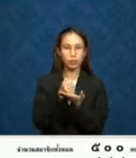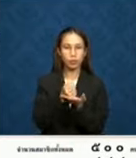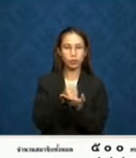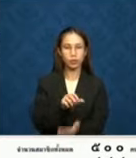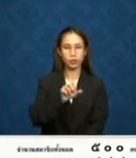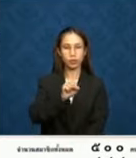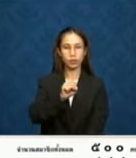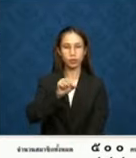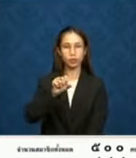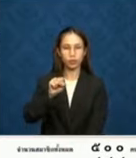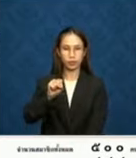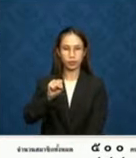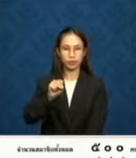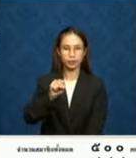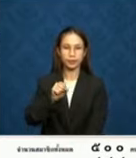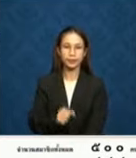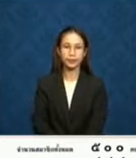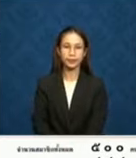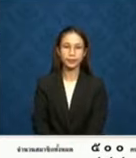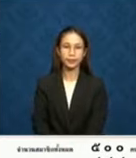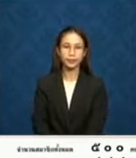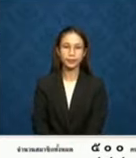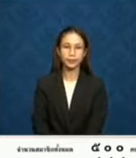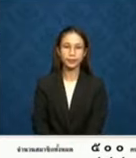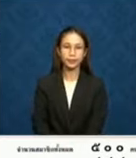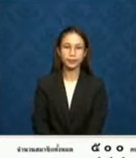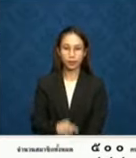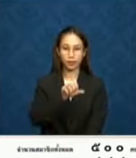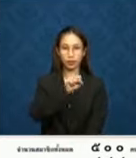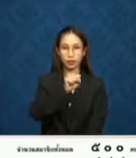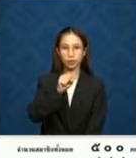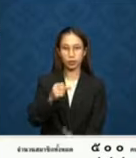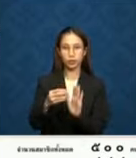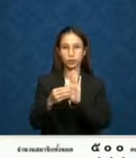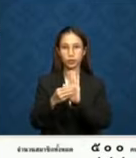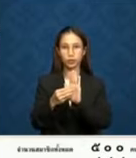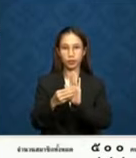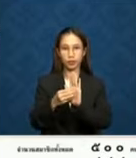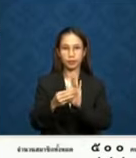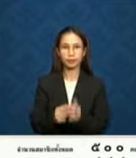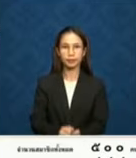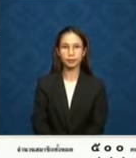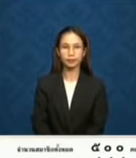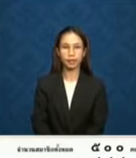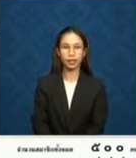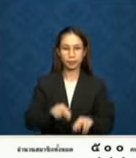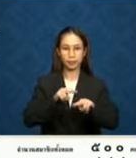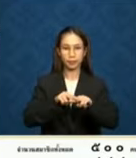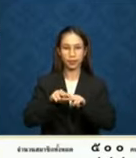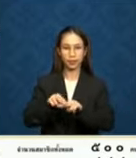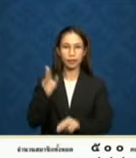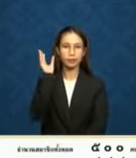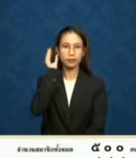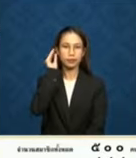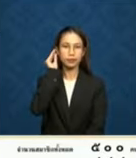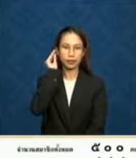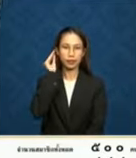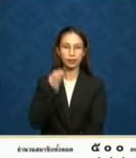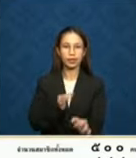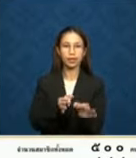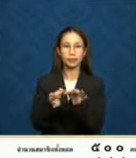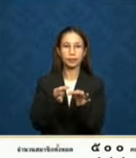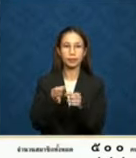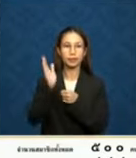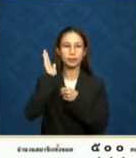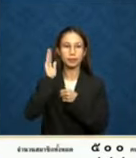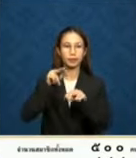ของคุณธรชัยพัฒมาตนะครับสอสองเทพ บหารกร ซึ่เข้มาฟัง การแรงกประมาณอยู่ขั้น